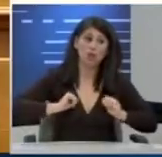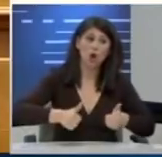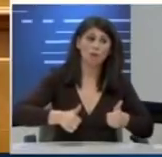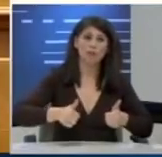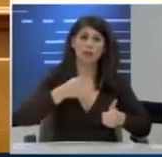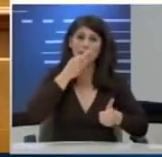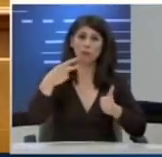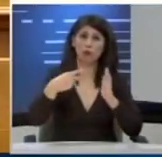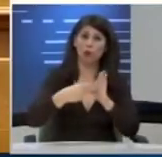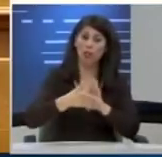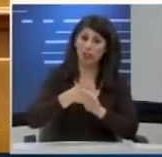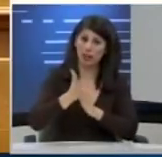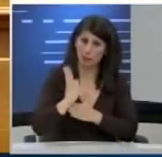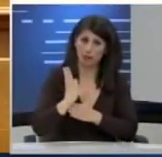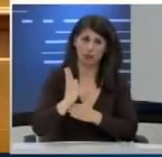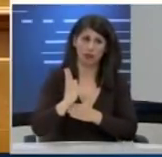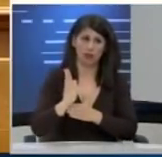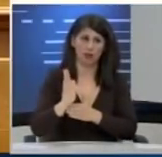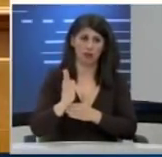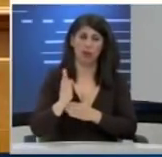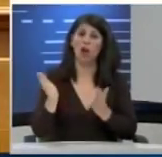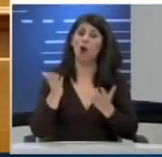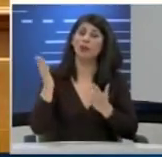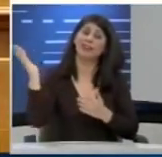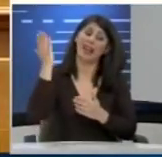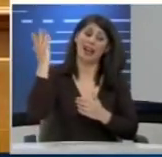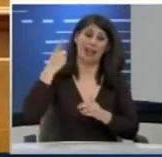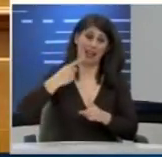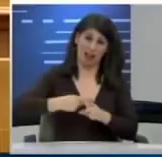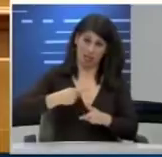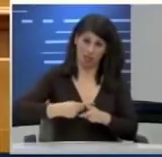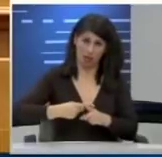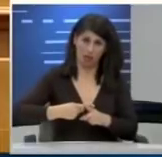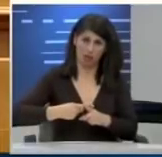το 2015 ότι δήθεν η Ελλάδα